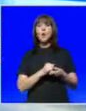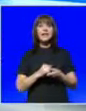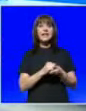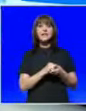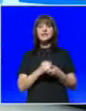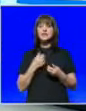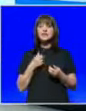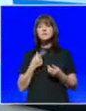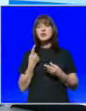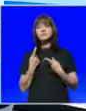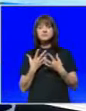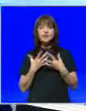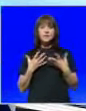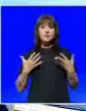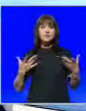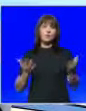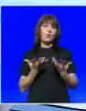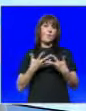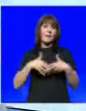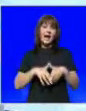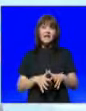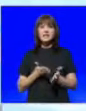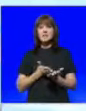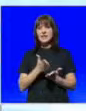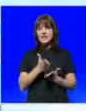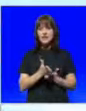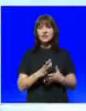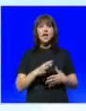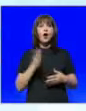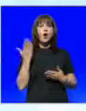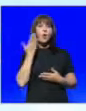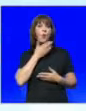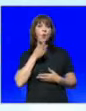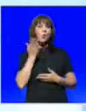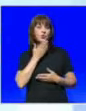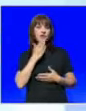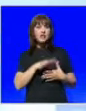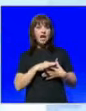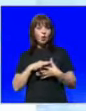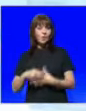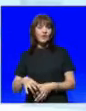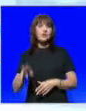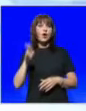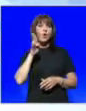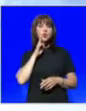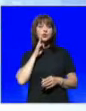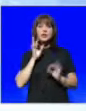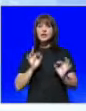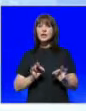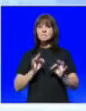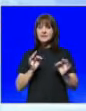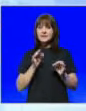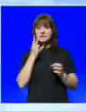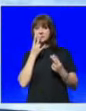достатъчно механизми, самите училищни ръководства, самите учители и педагогически специалисти да следят